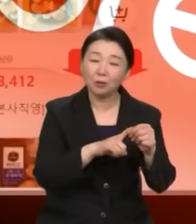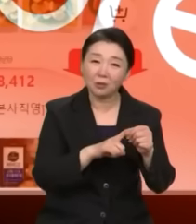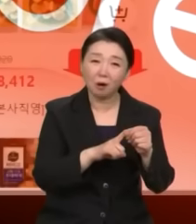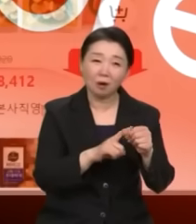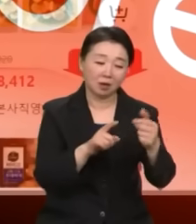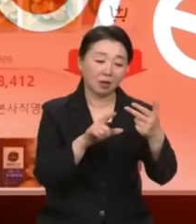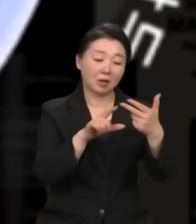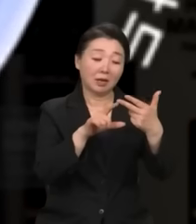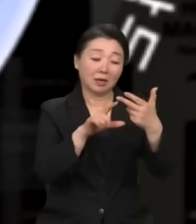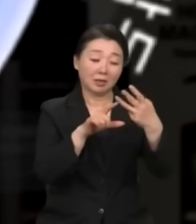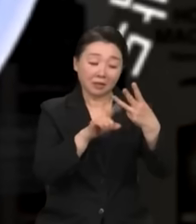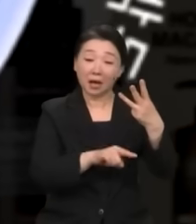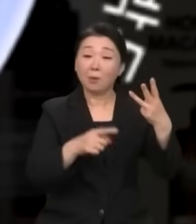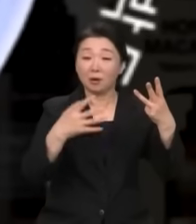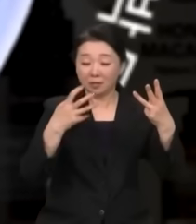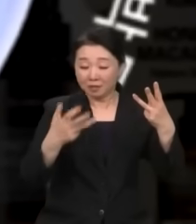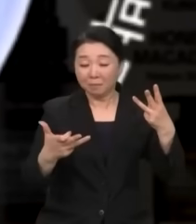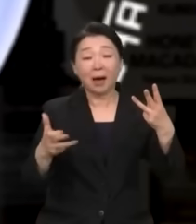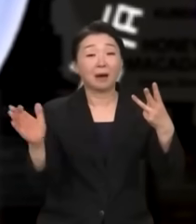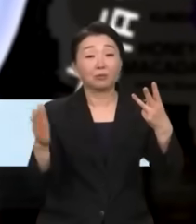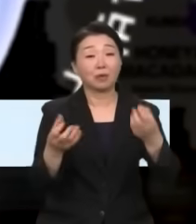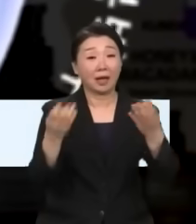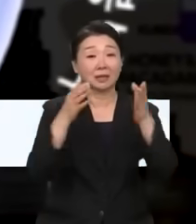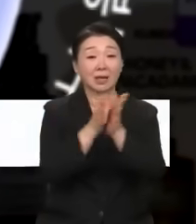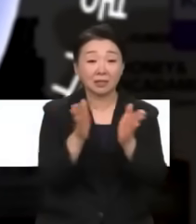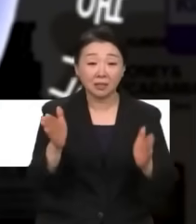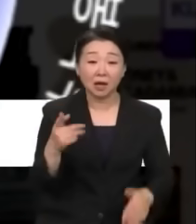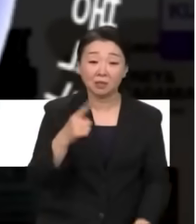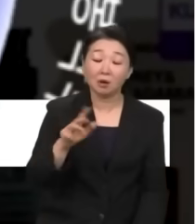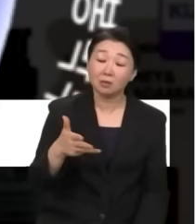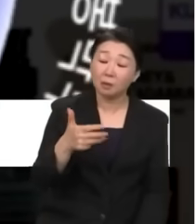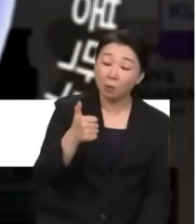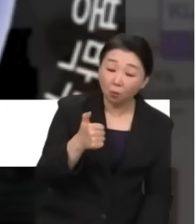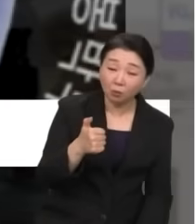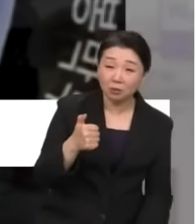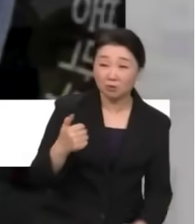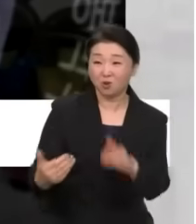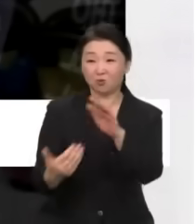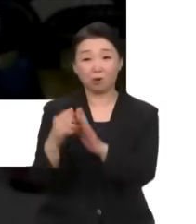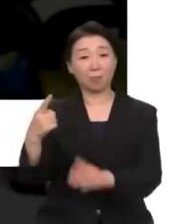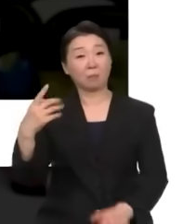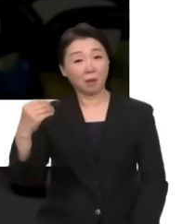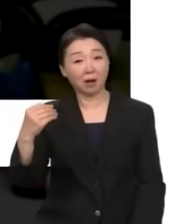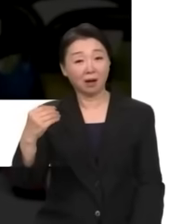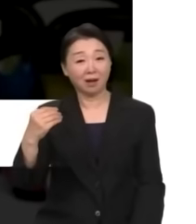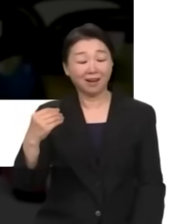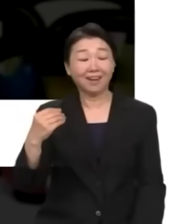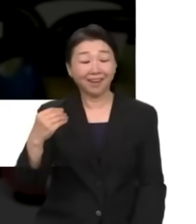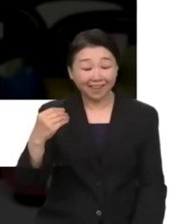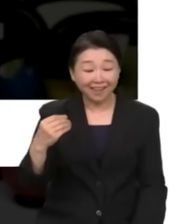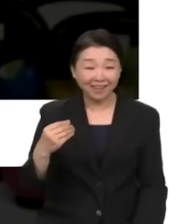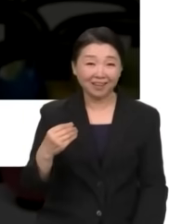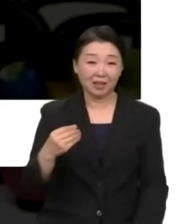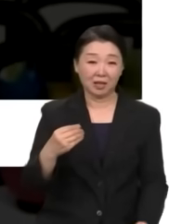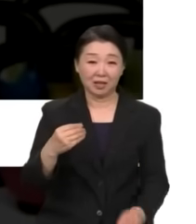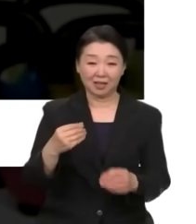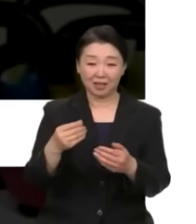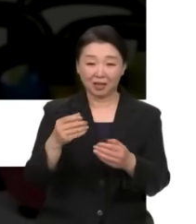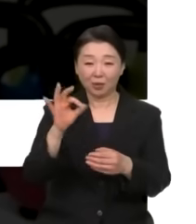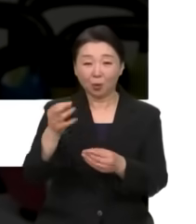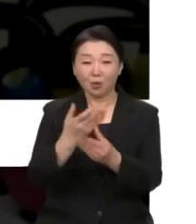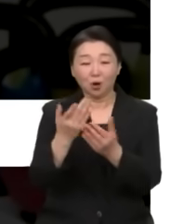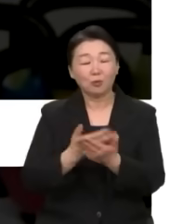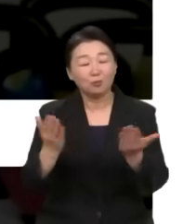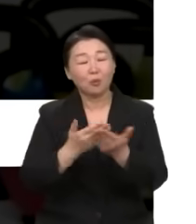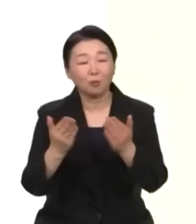행사를 진행했습니다. 최저 1,350원부터 최고 100만 원까지 무작위로 총 10억 원어치 현금성